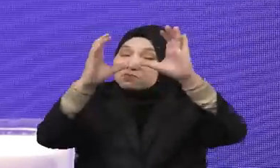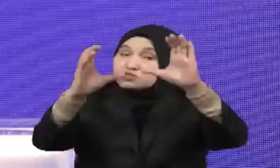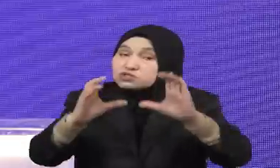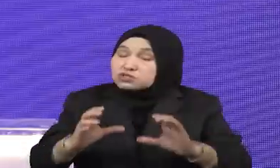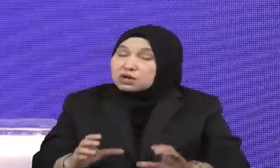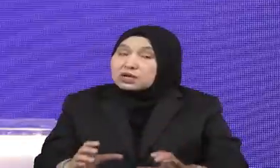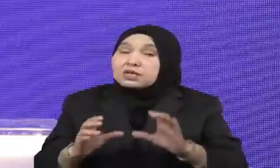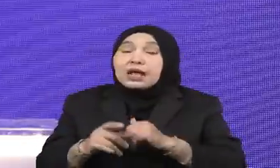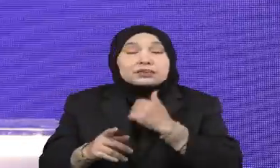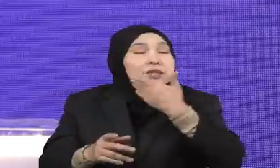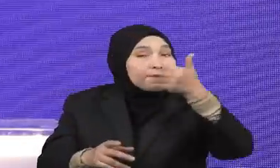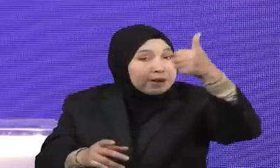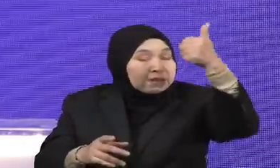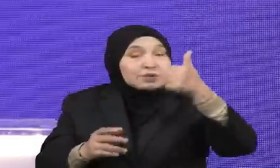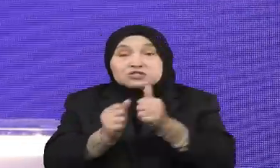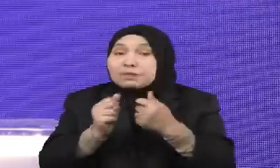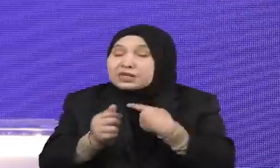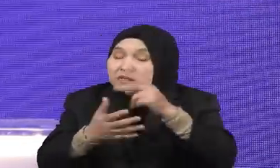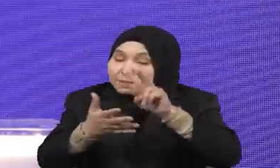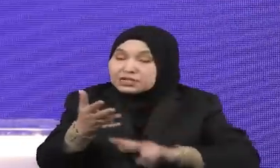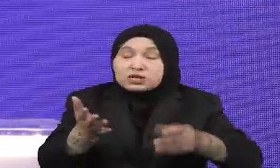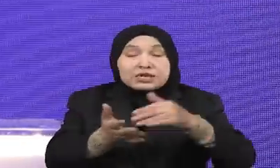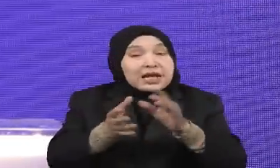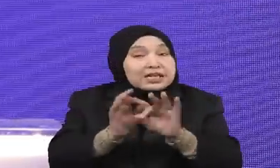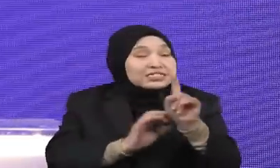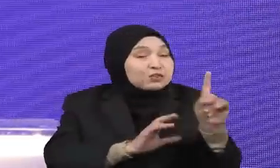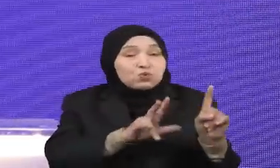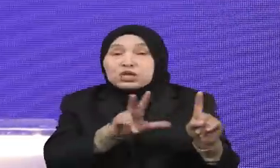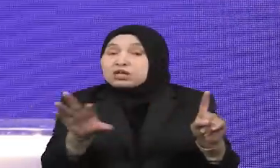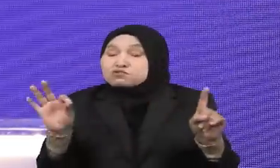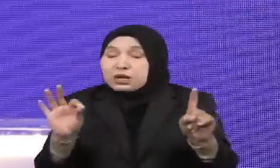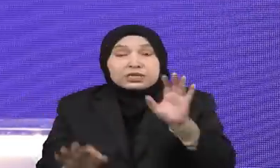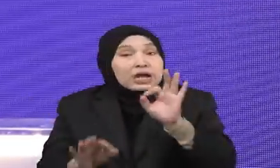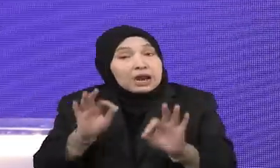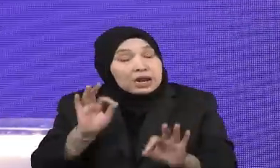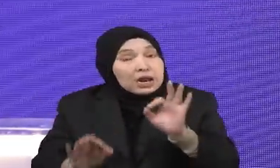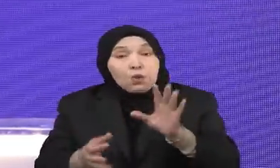dan cara yang terbaik Mari sama-sama kita baca sekali lagi ayat 1.9 misalnya